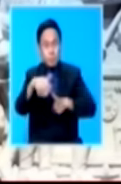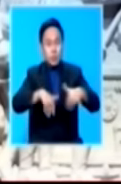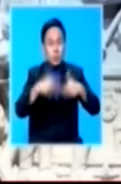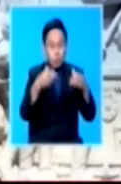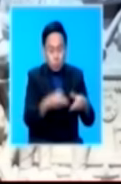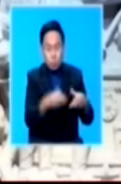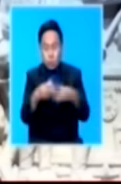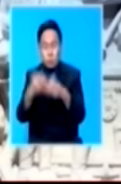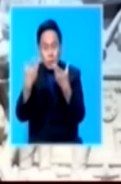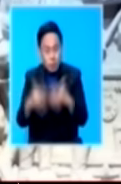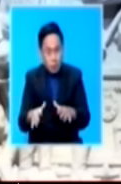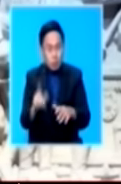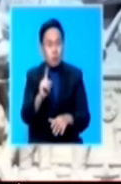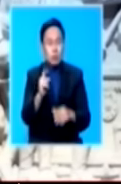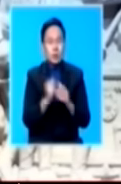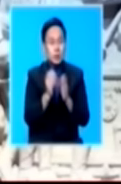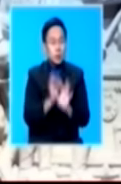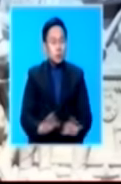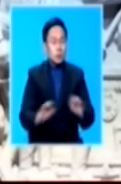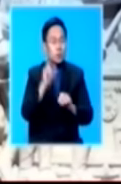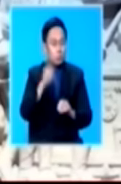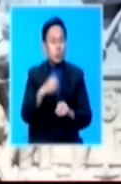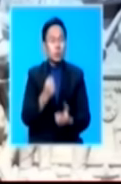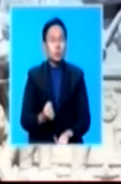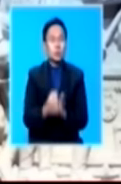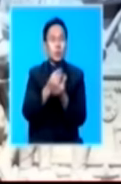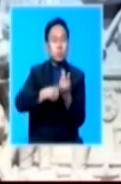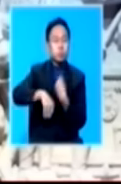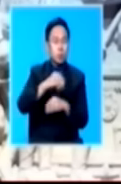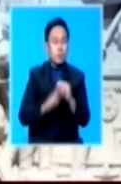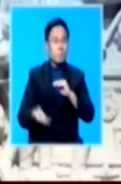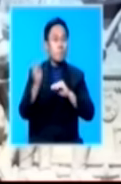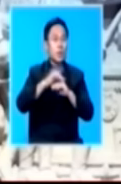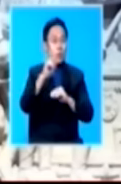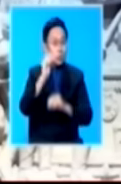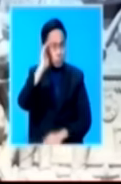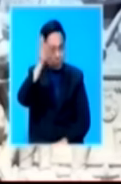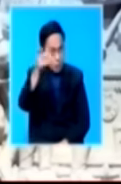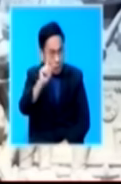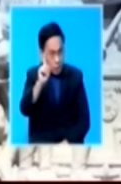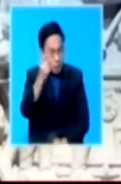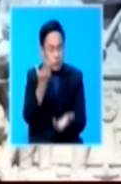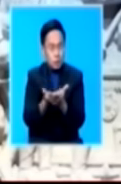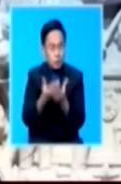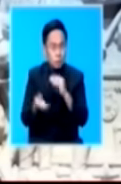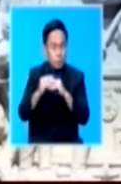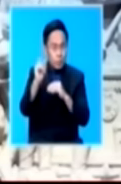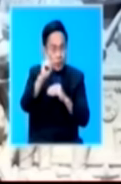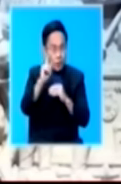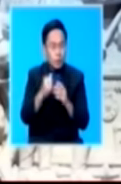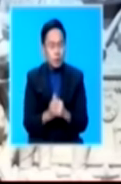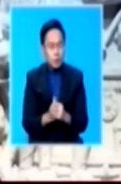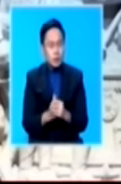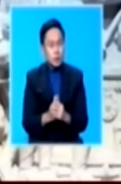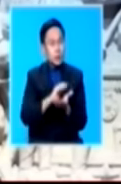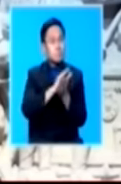แต่ละฝ่ายแล้วนะครับสิ่งที่เป็นประเด็นสำคัญที่จะเป็นรายได้ประเทศในการพัฒนาประเทศในระยะต่อไปในห่วงการ